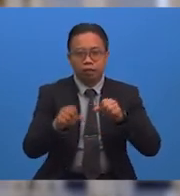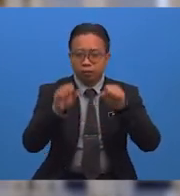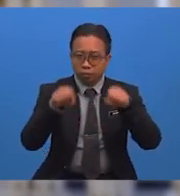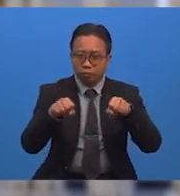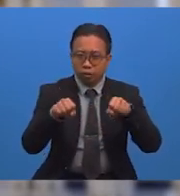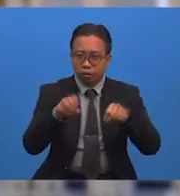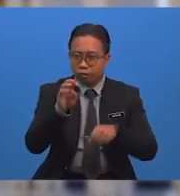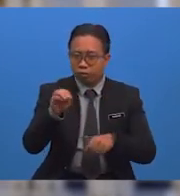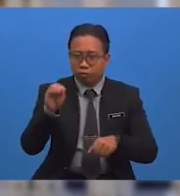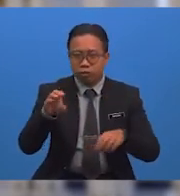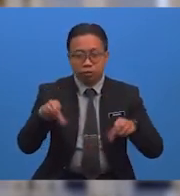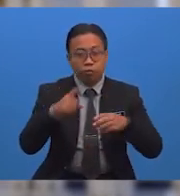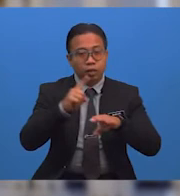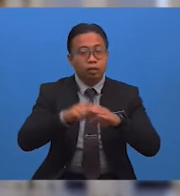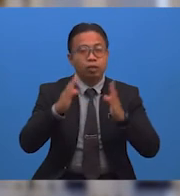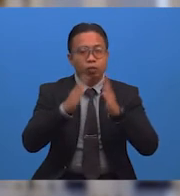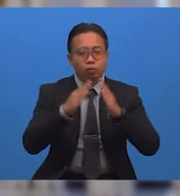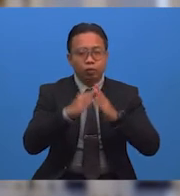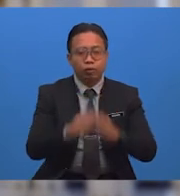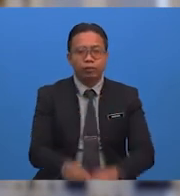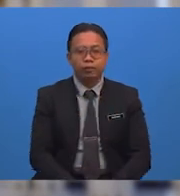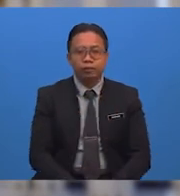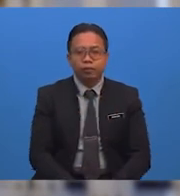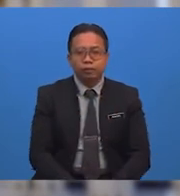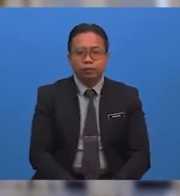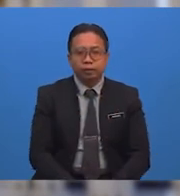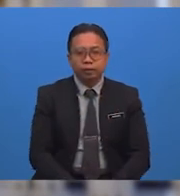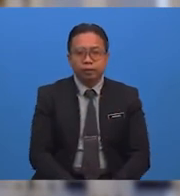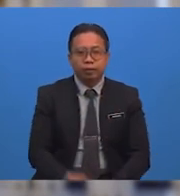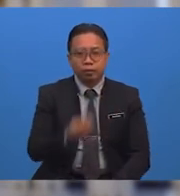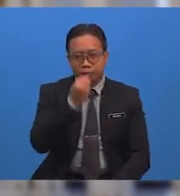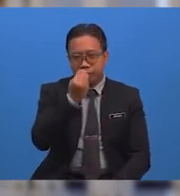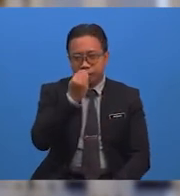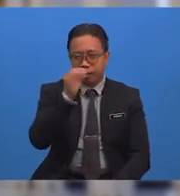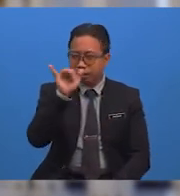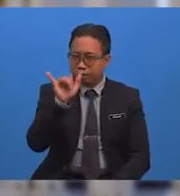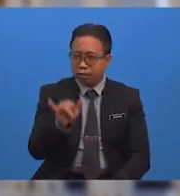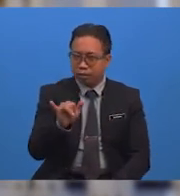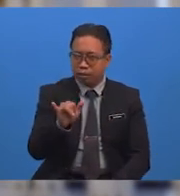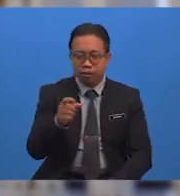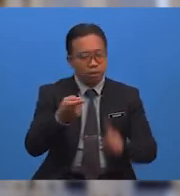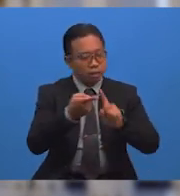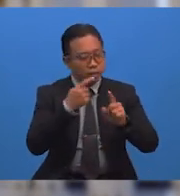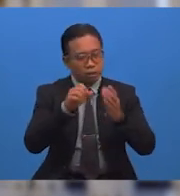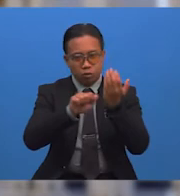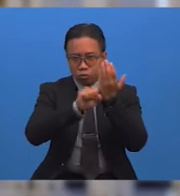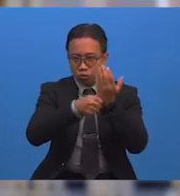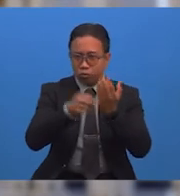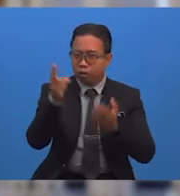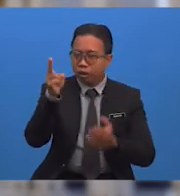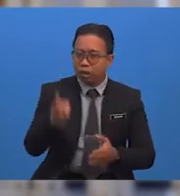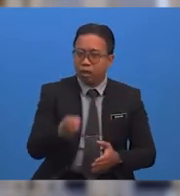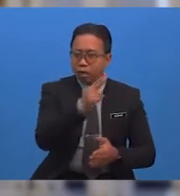yang dapat dilakukan oleh murid-murid di rumah bagi mengamalkan pengambilan makanan daripada sumber yang